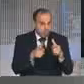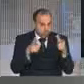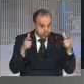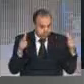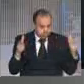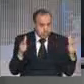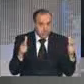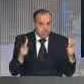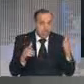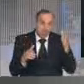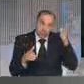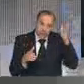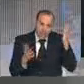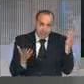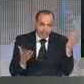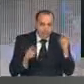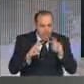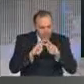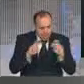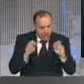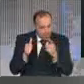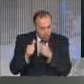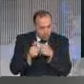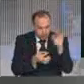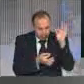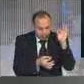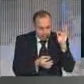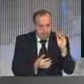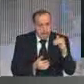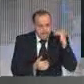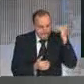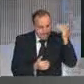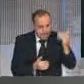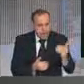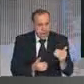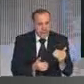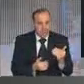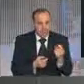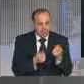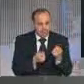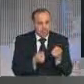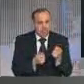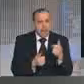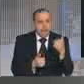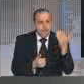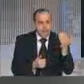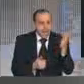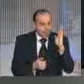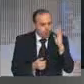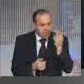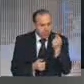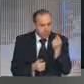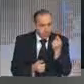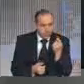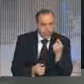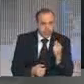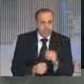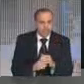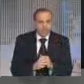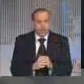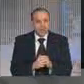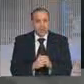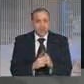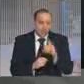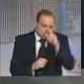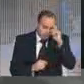مشاريع معناها مستقبليه هذه الدراسه الاوليه نمر لمرحله معناها التمويل وارصاد الميزانيه المناسبه لها